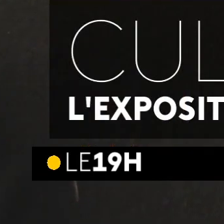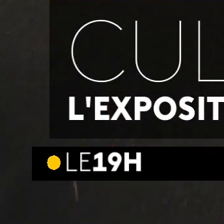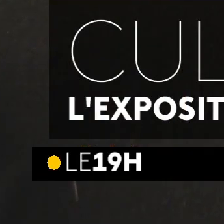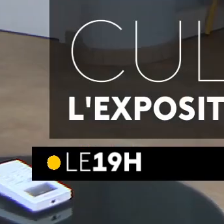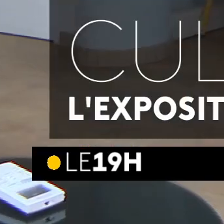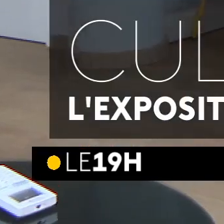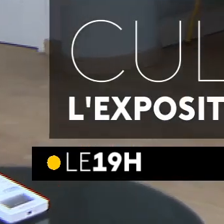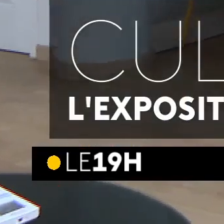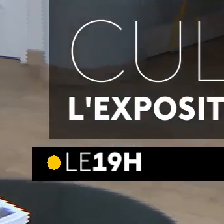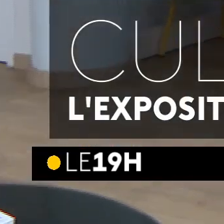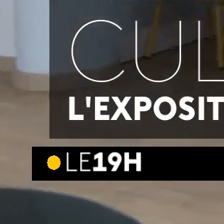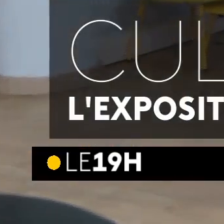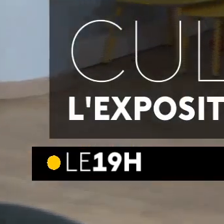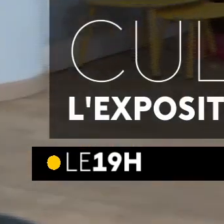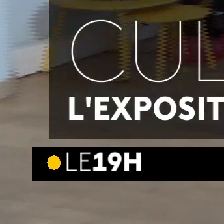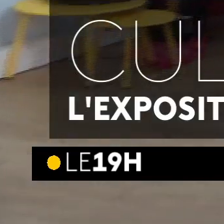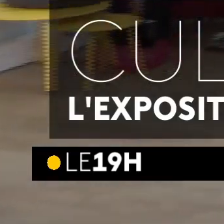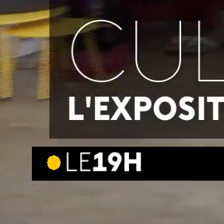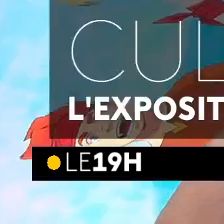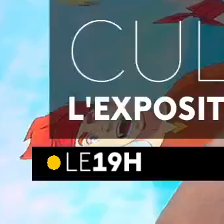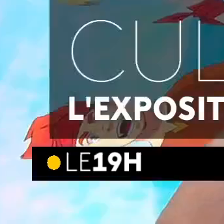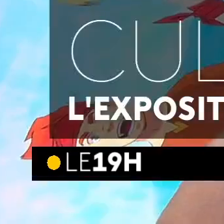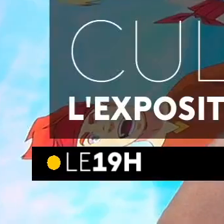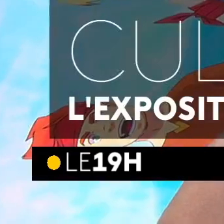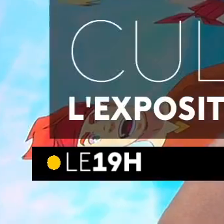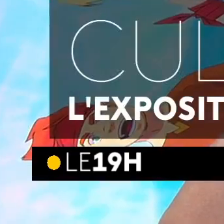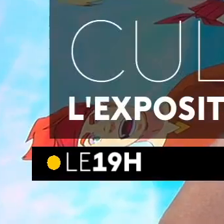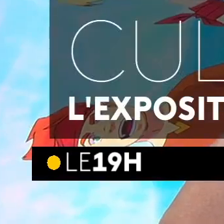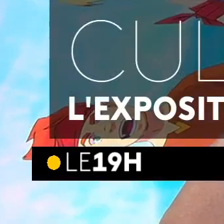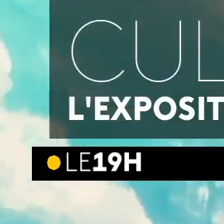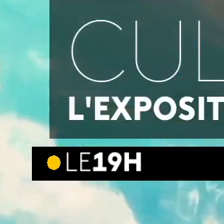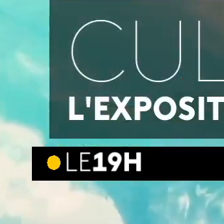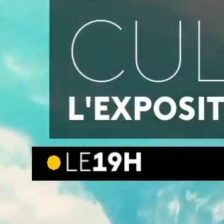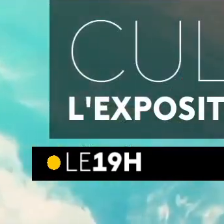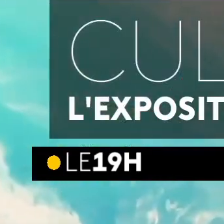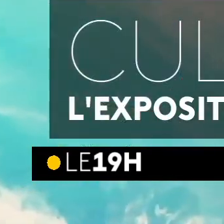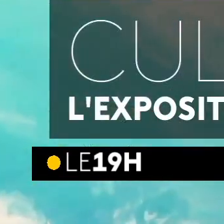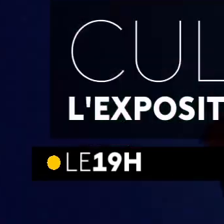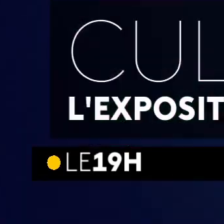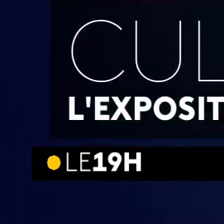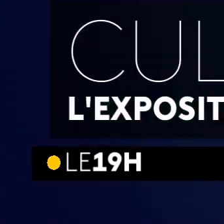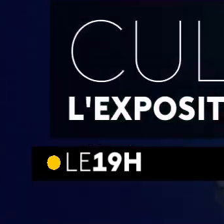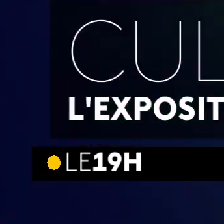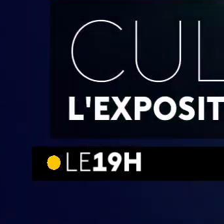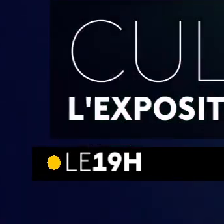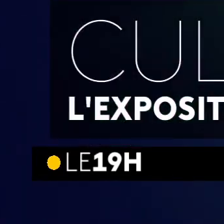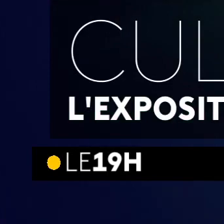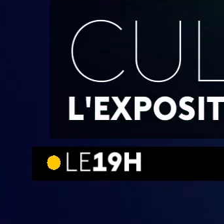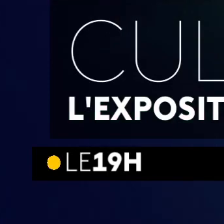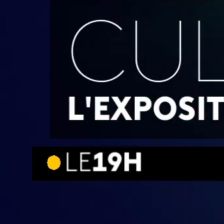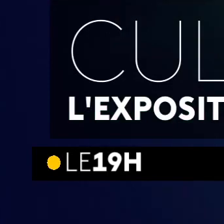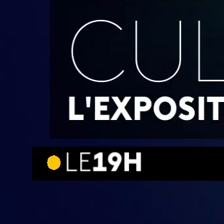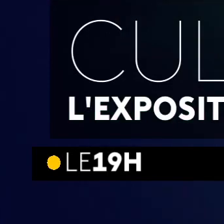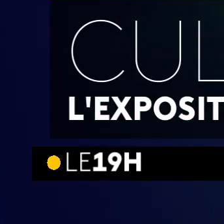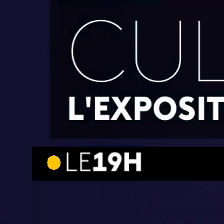expo collective qui fait écho à son travail depuis plus de 30 ans et puis rencontre avec des Réunionnaises motivées qui vont présenter leur premier webtoon au premier